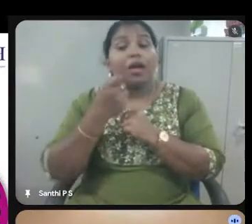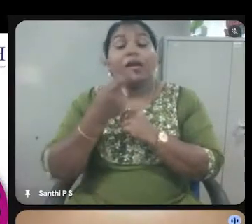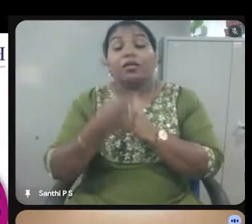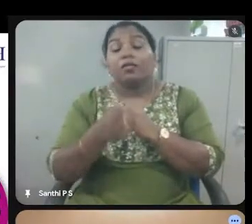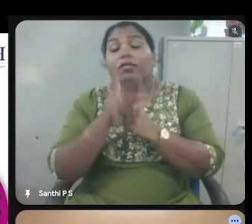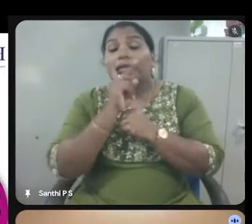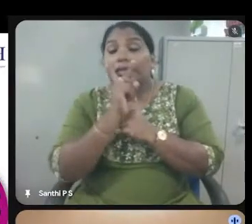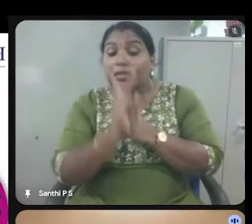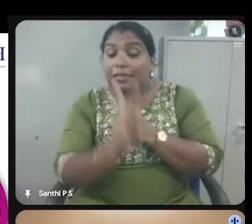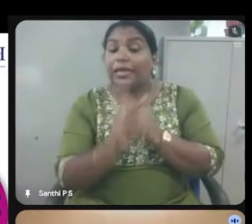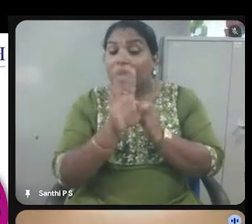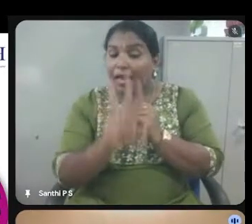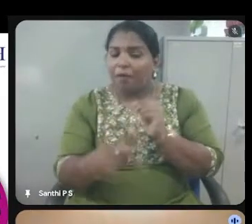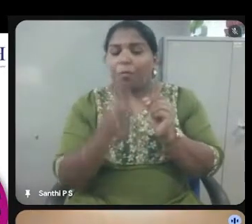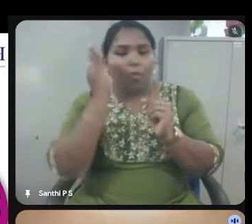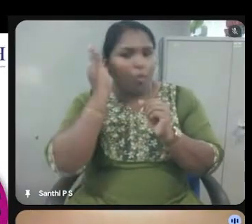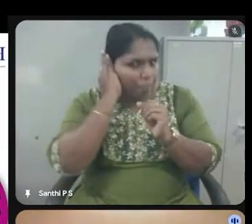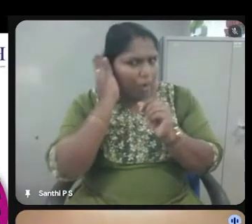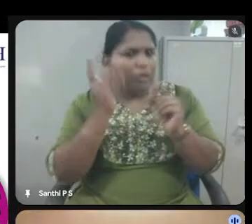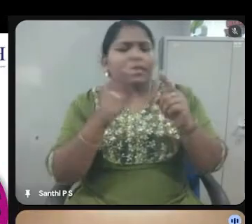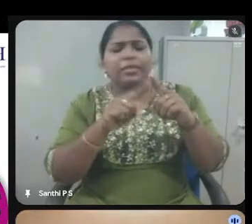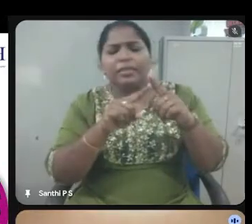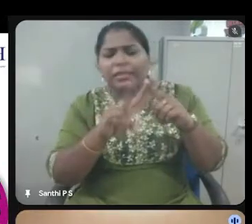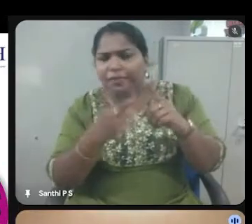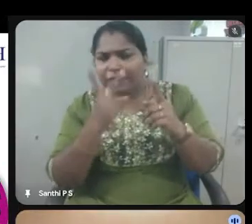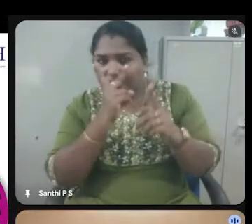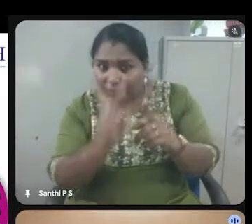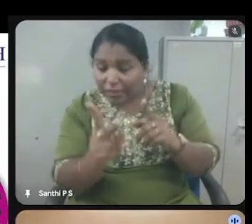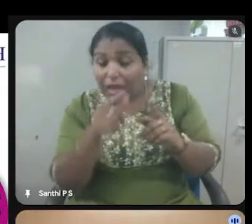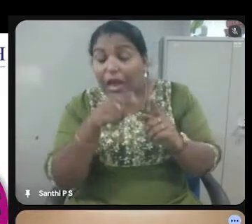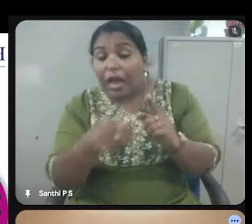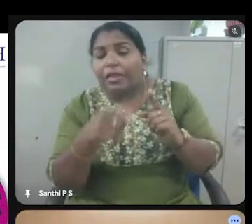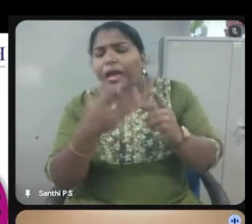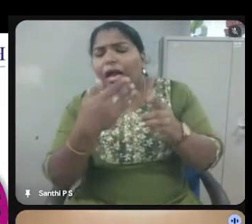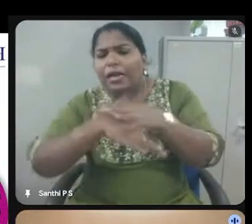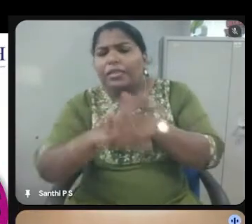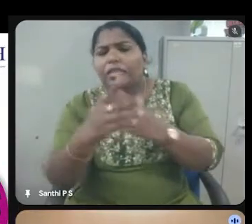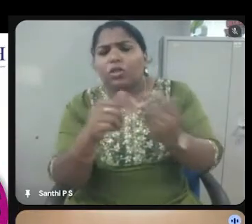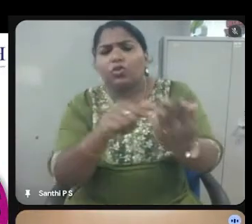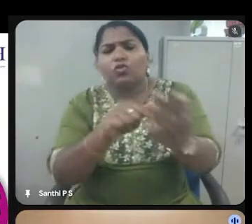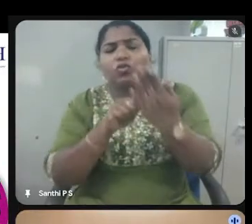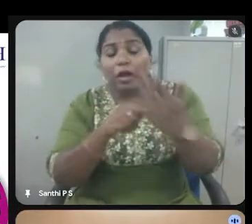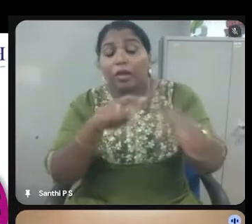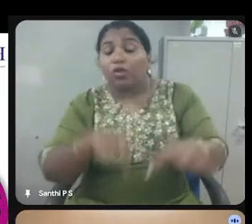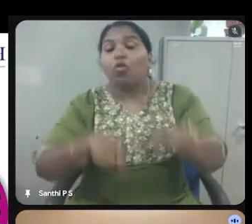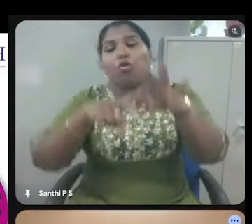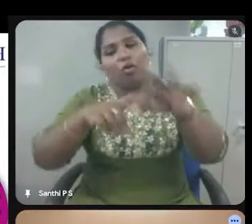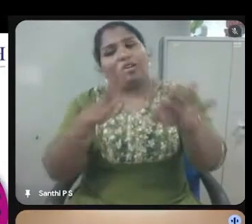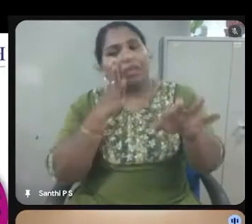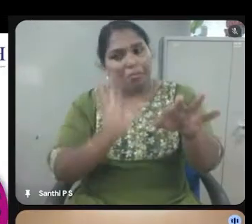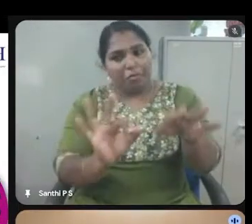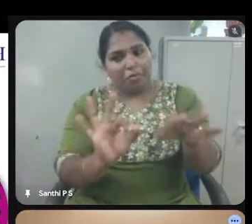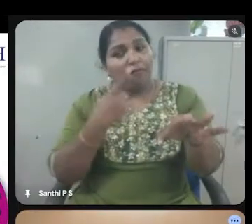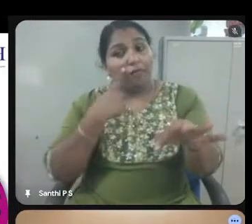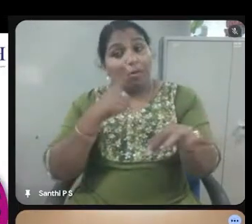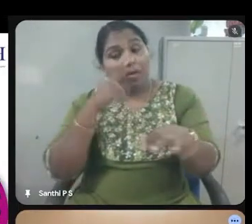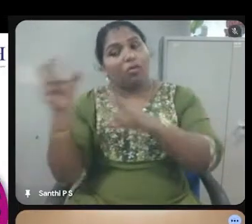സ്ക്രീൻ എന്താ പറയാ ഒരു ക്വാളിറ്റി, കണ്ടന്റിന്റെ ക്വാളിറ്റി നമ്മളൊന്ന് ശ്രദ്ധിക്കേണ്ടത് അത്യാവശ്യമാണ്.